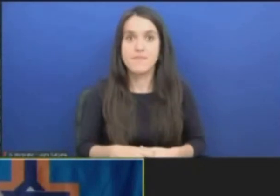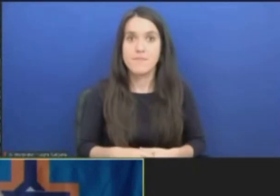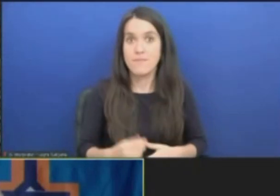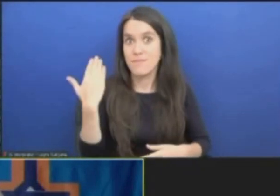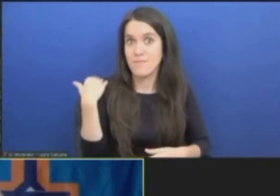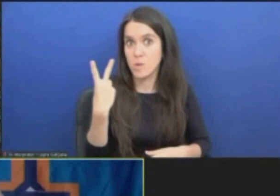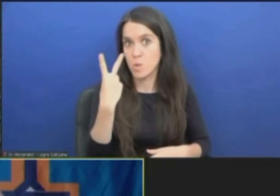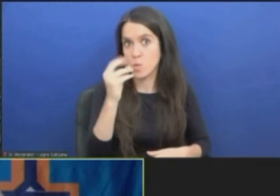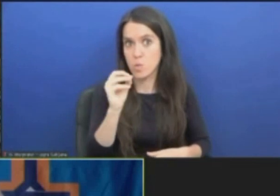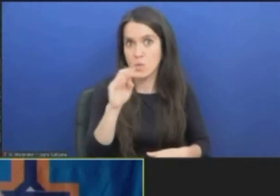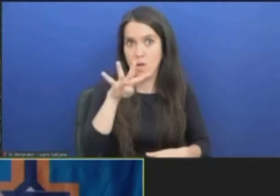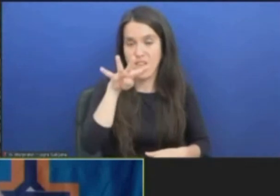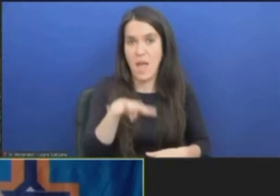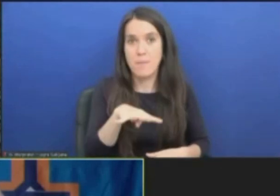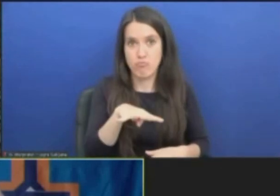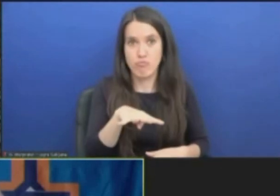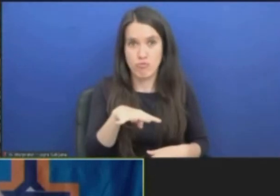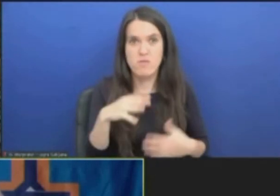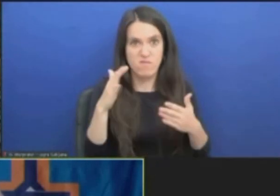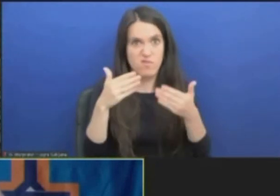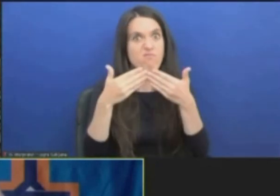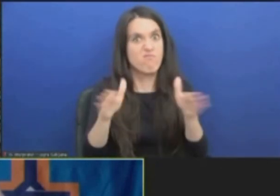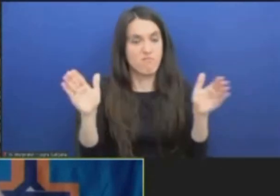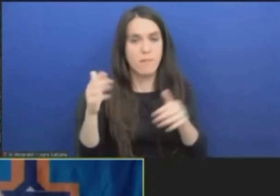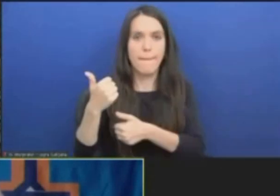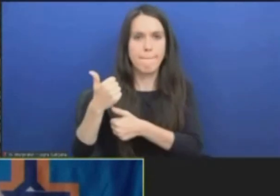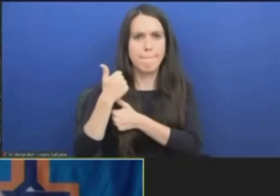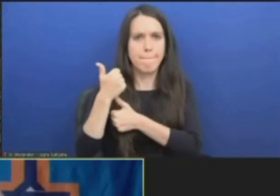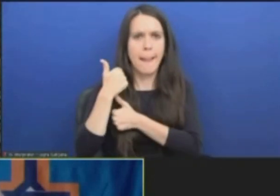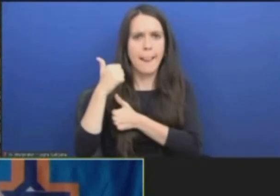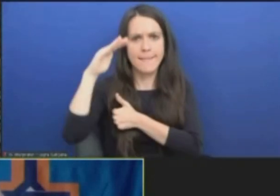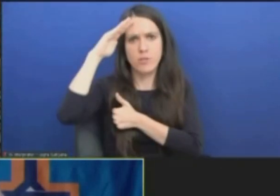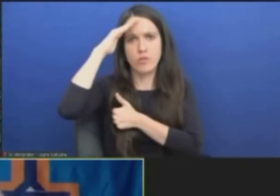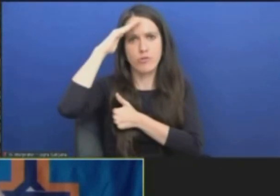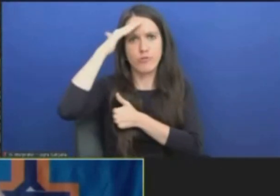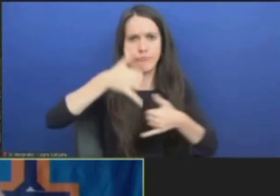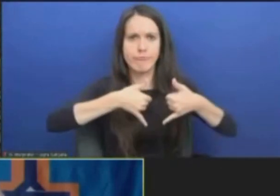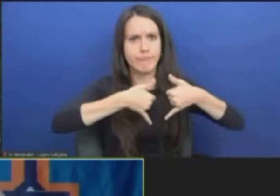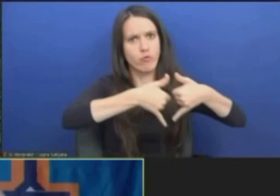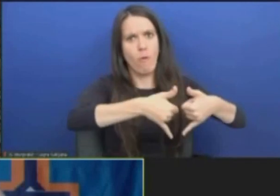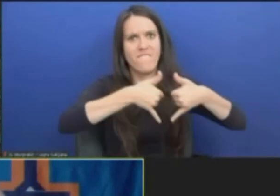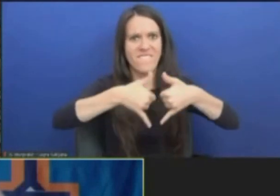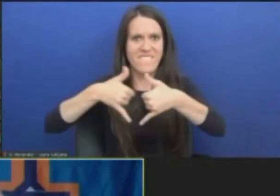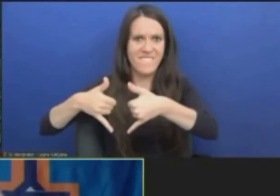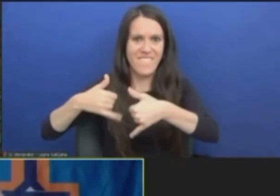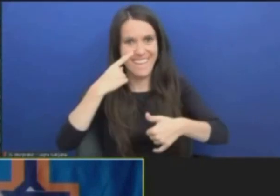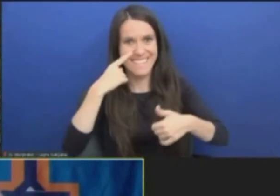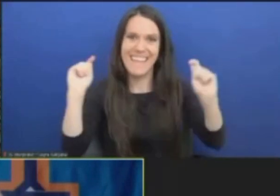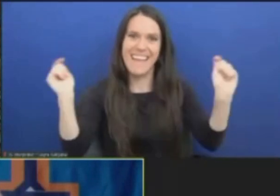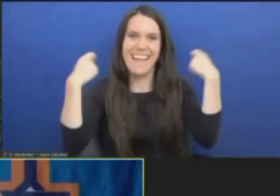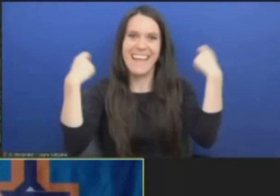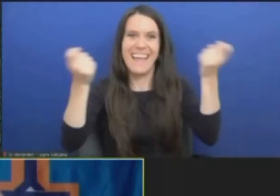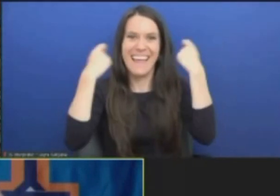заключался в том чтобы оторвать их от семей разных наций и настроить их против последних включая хых программы принудительной ассимиляции